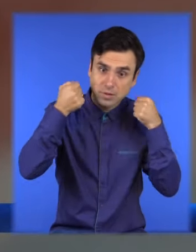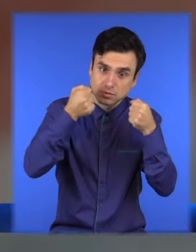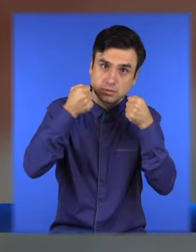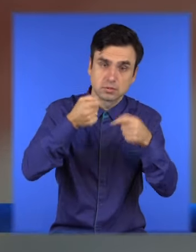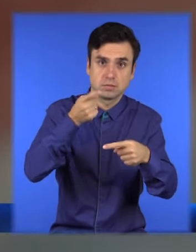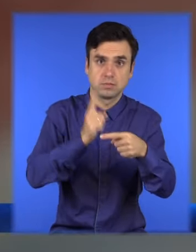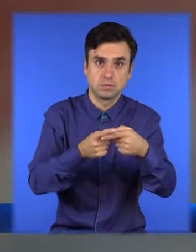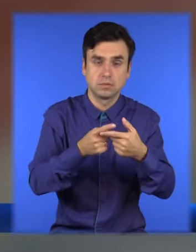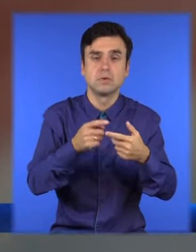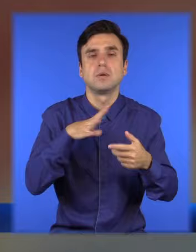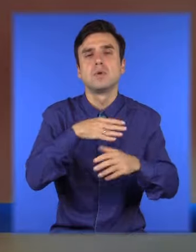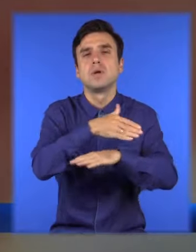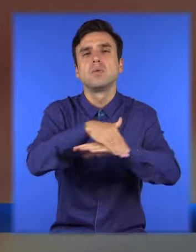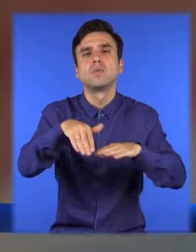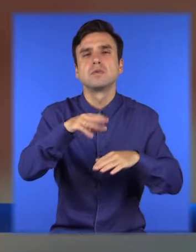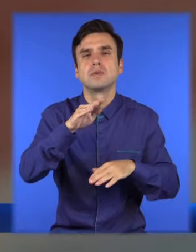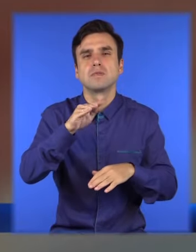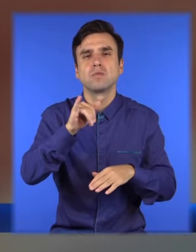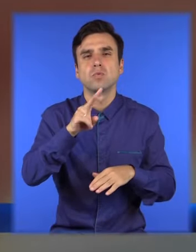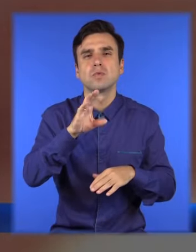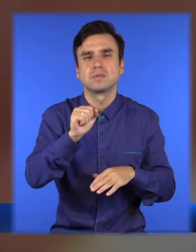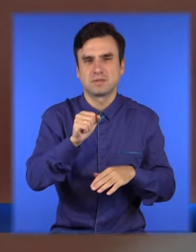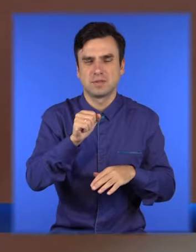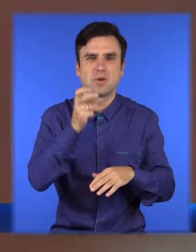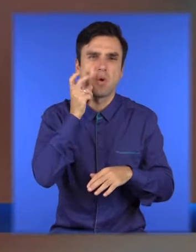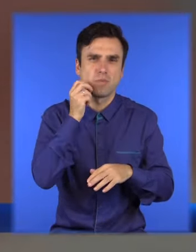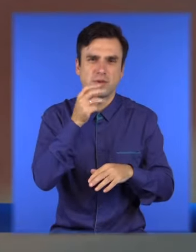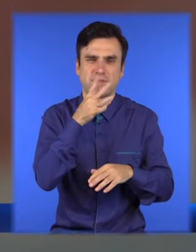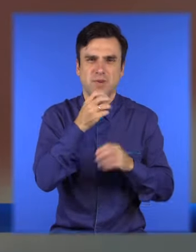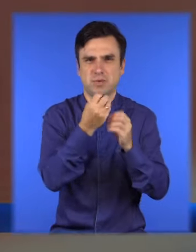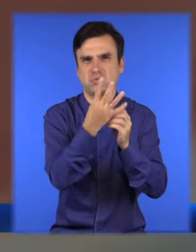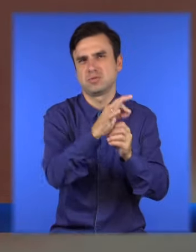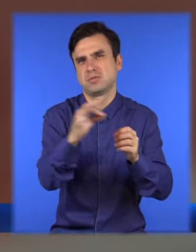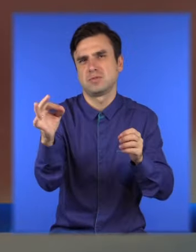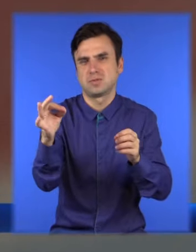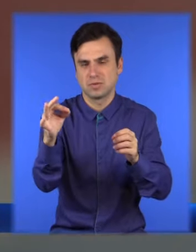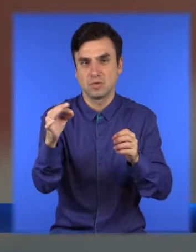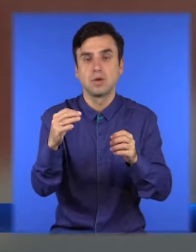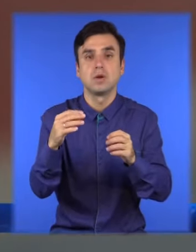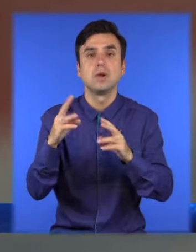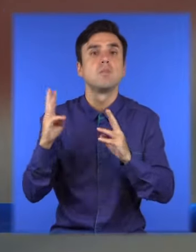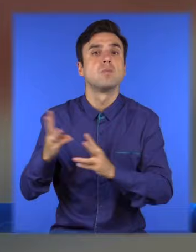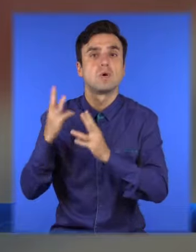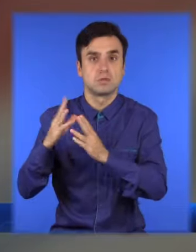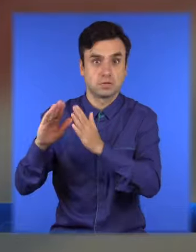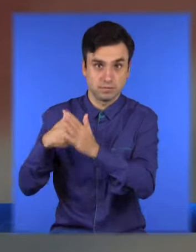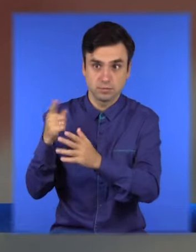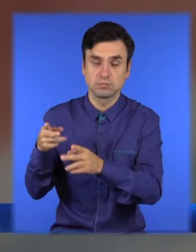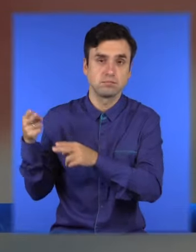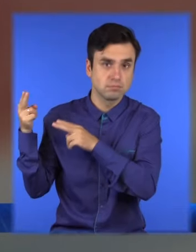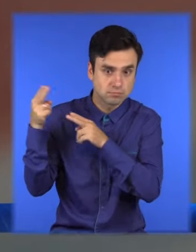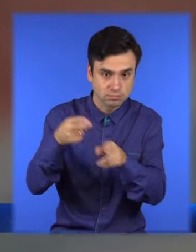одній із квартир по вулиці Едуарда Фукса. На місце одразу виїхали рятувальники. Там вони виявили 6-річного